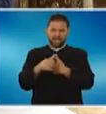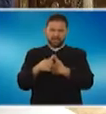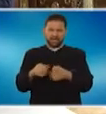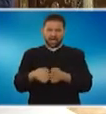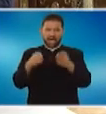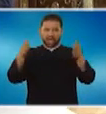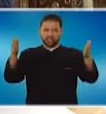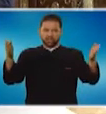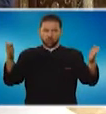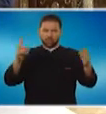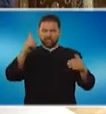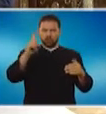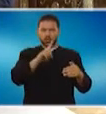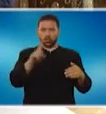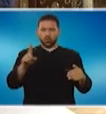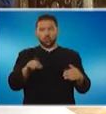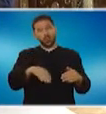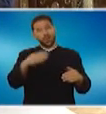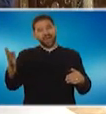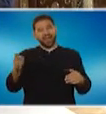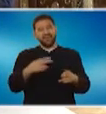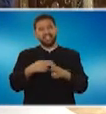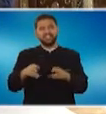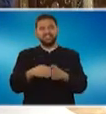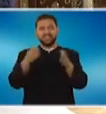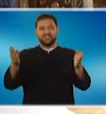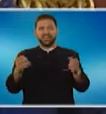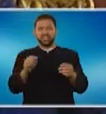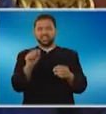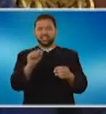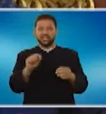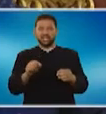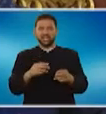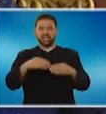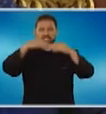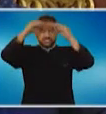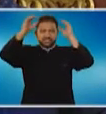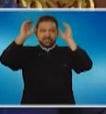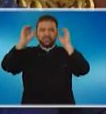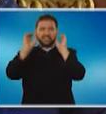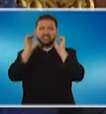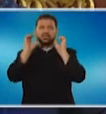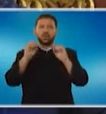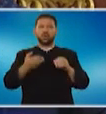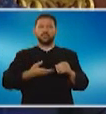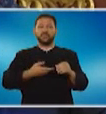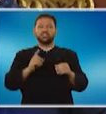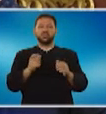am descoperit un lucru. În afară de scriptură și de textele părinților, nu pot